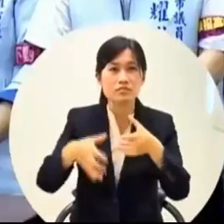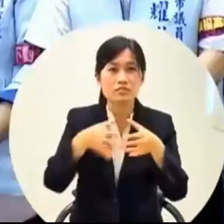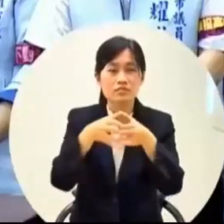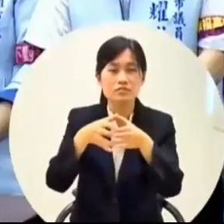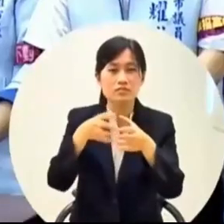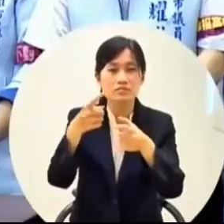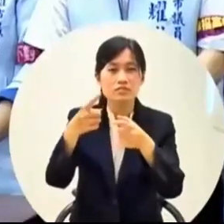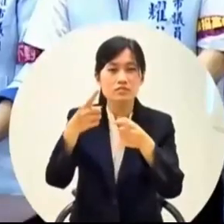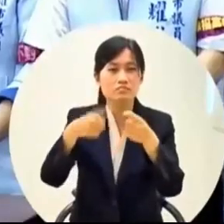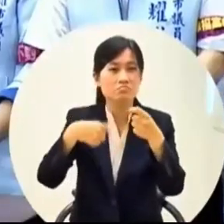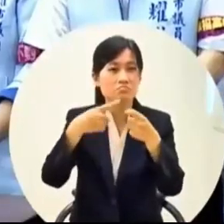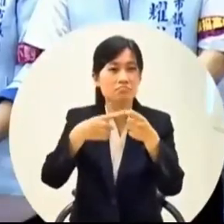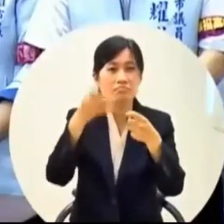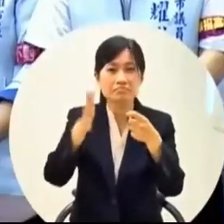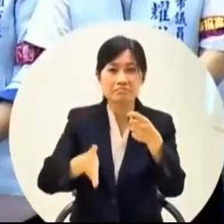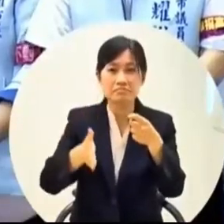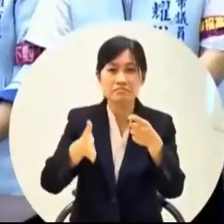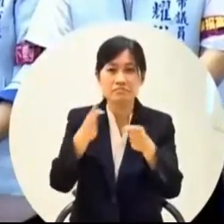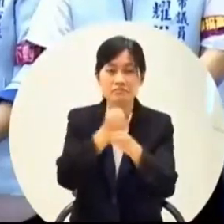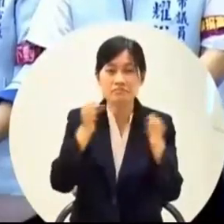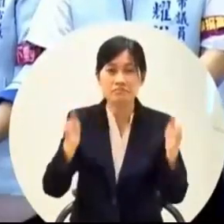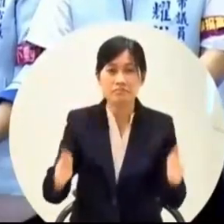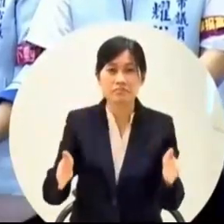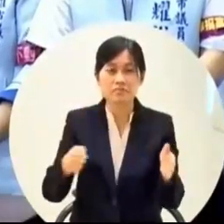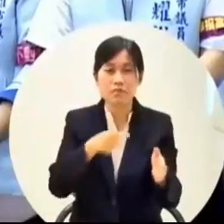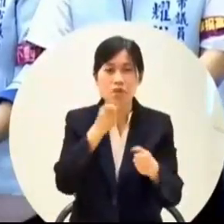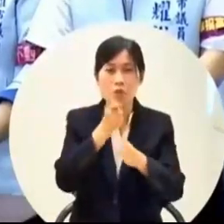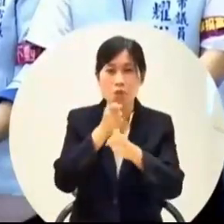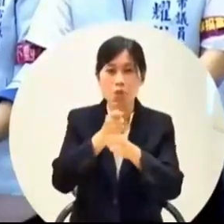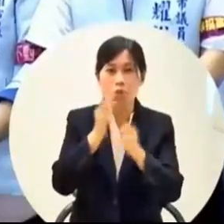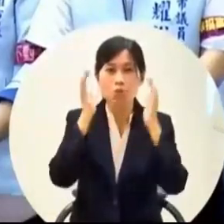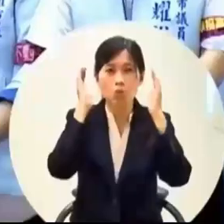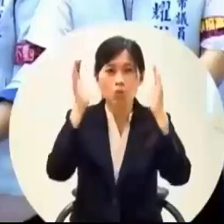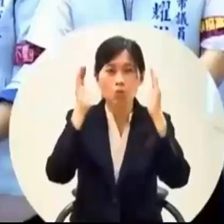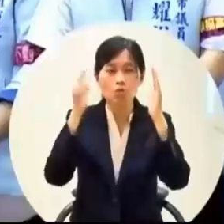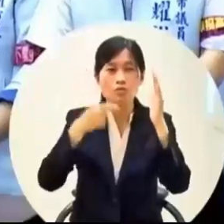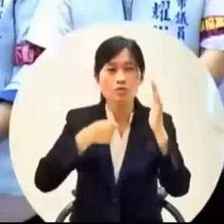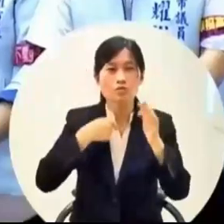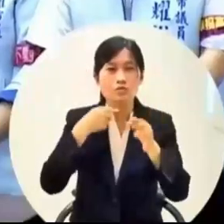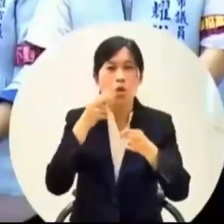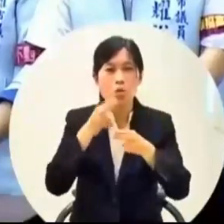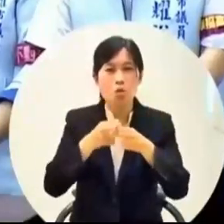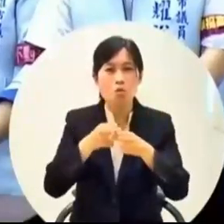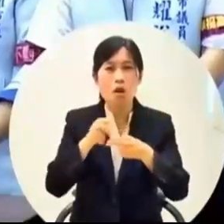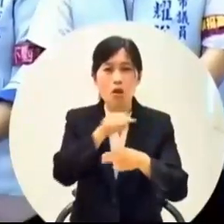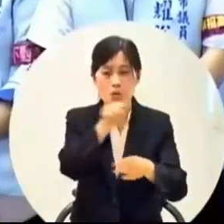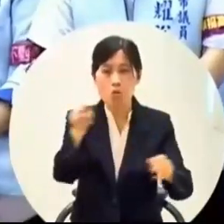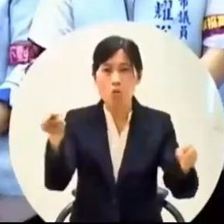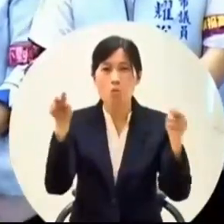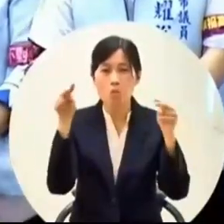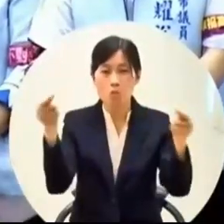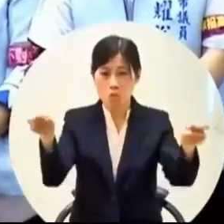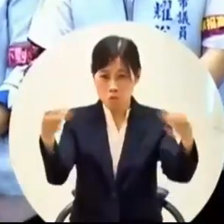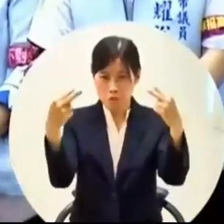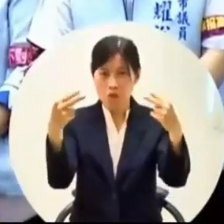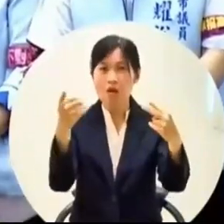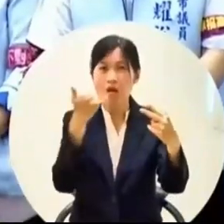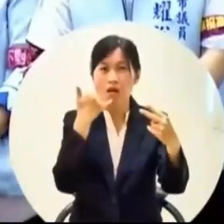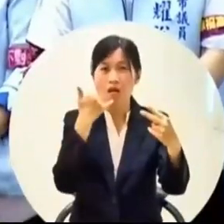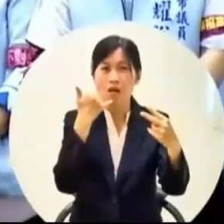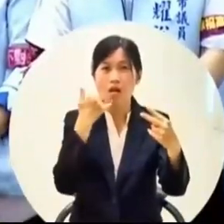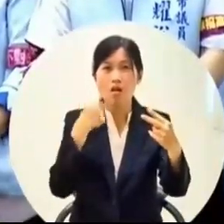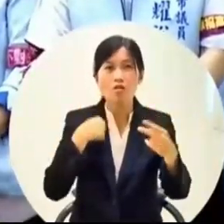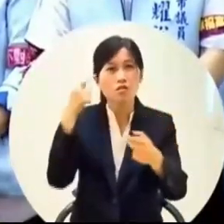年半以来啊，也是恭喜非常非常的领军啊，我相信是有目共睹。哦，在这边想要请问一下市